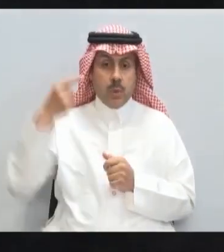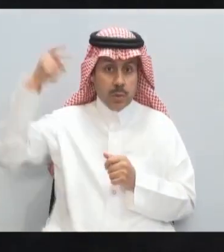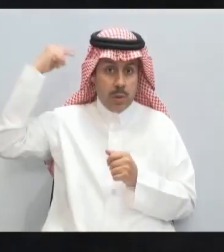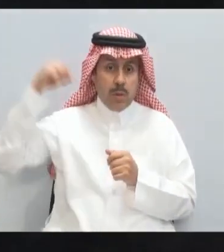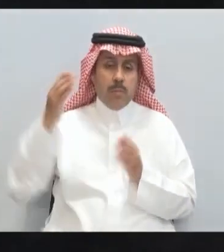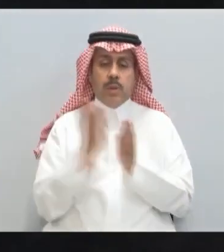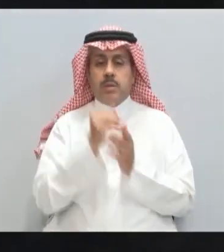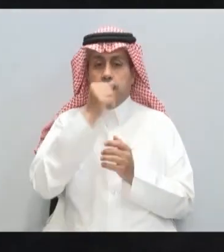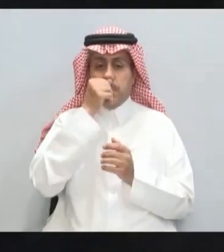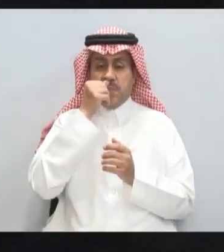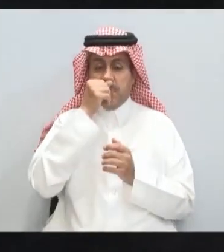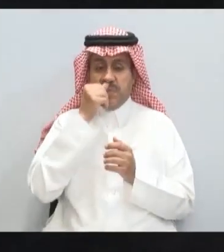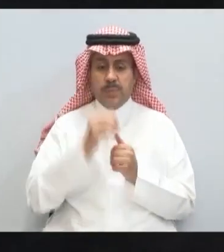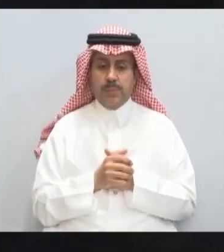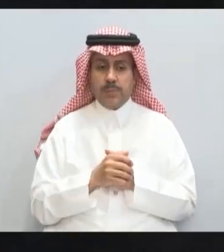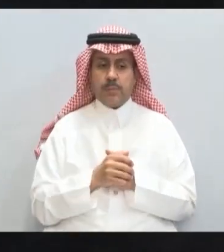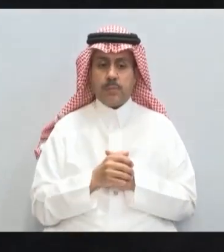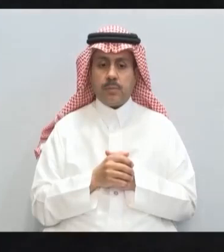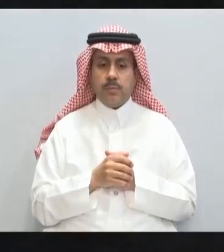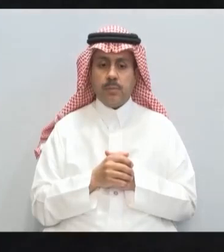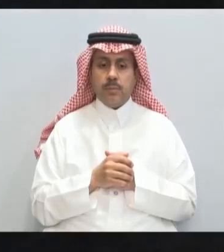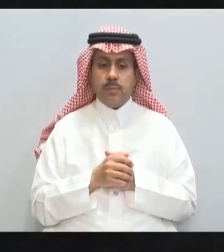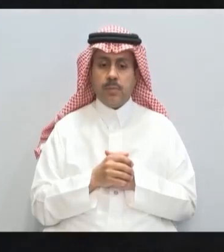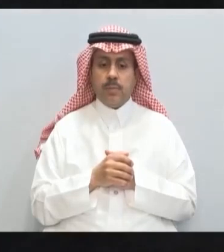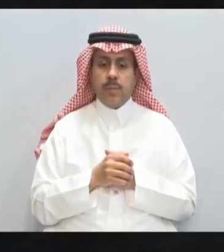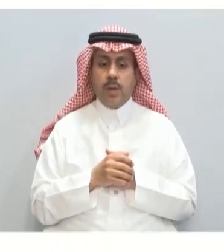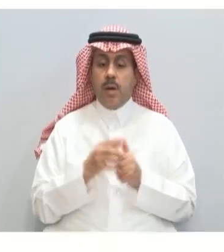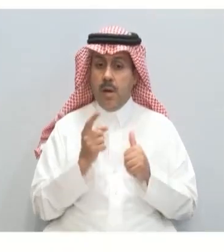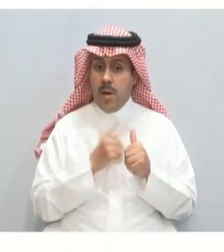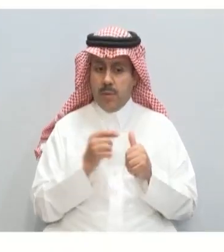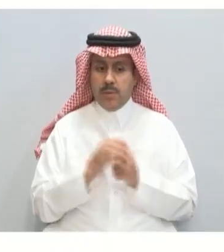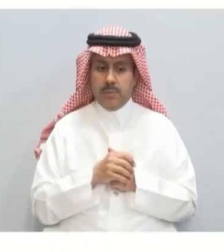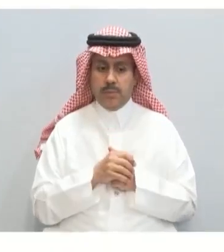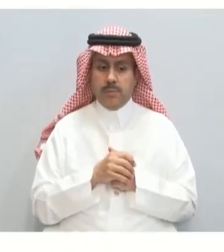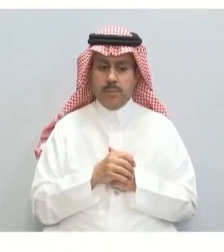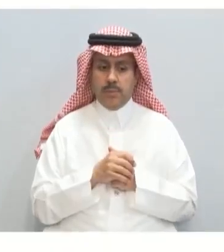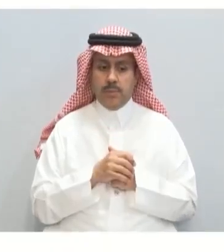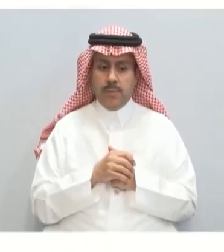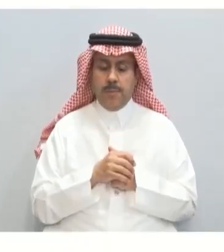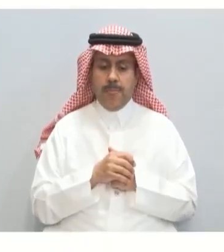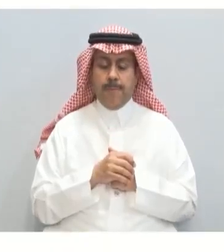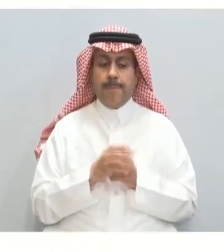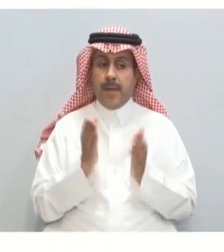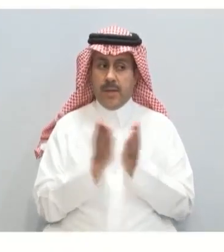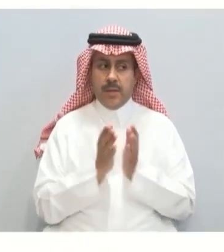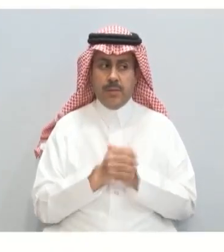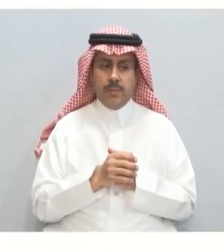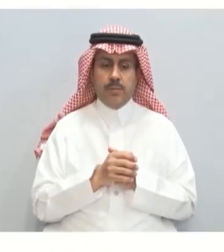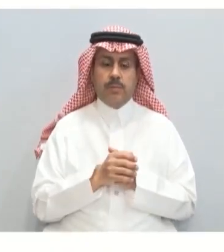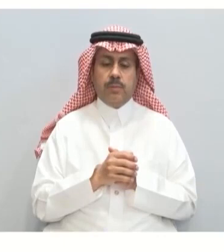سابقا في هاتين السورتين اذا على بركه الله جل وعلا ابدا واياكم درسنا في